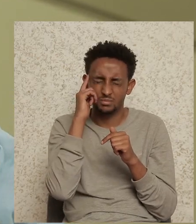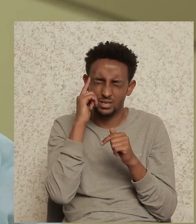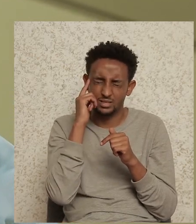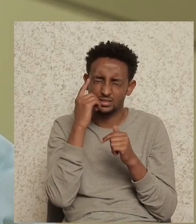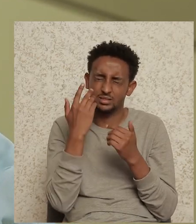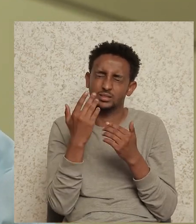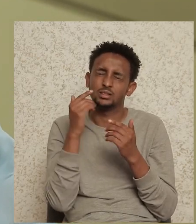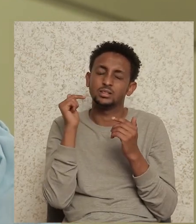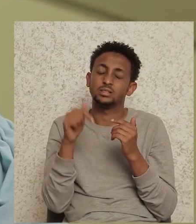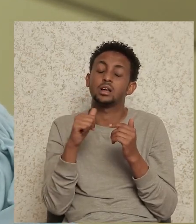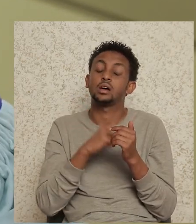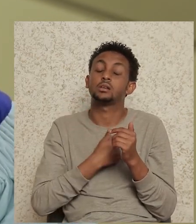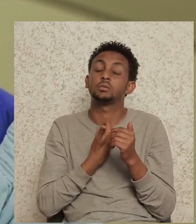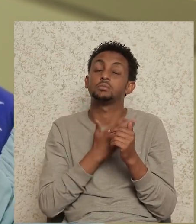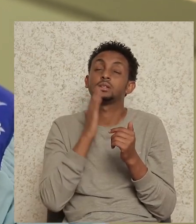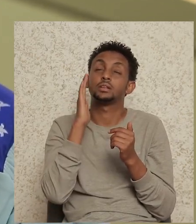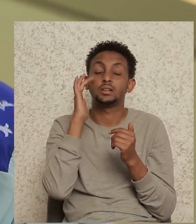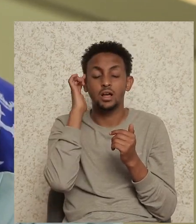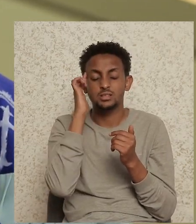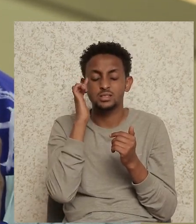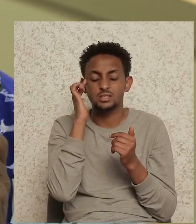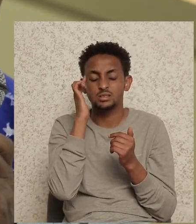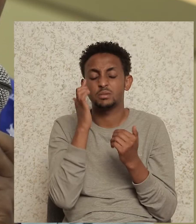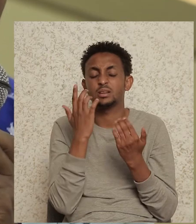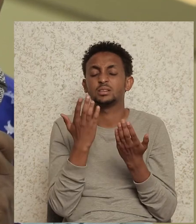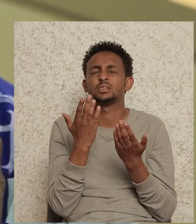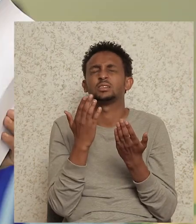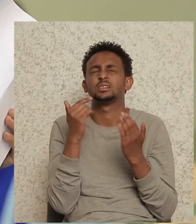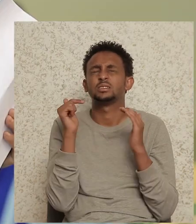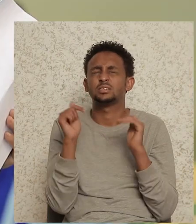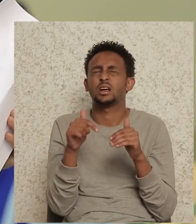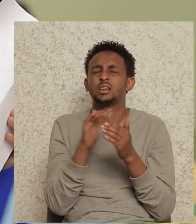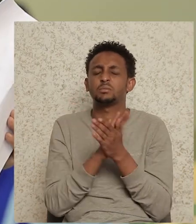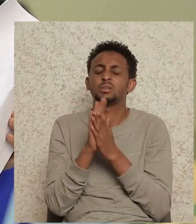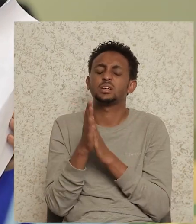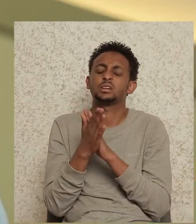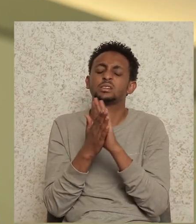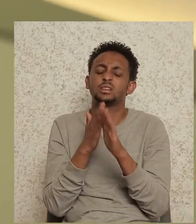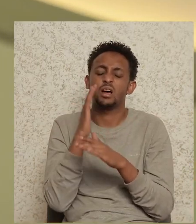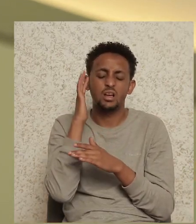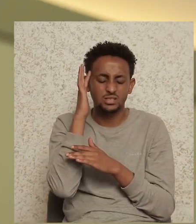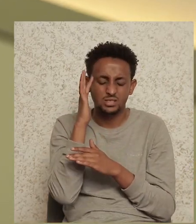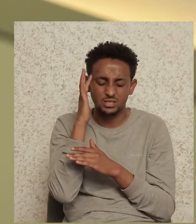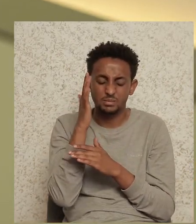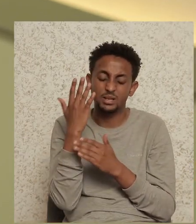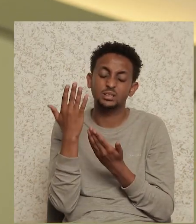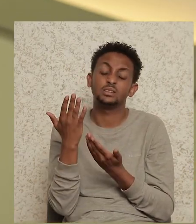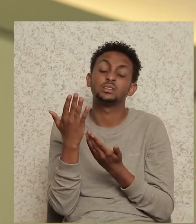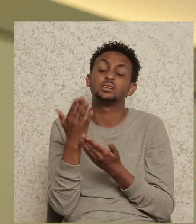አስበን ዛሬ በምህረት አስበን ዛሬ በይቅርታ